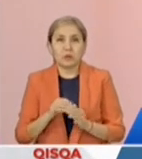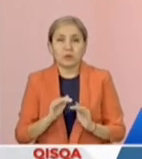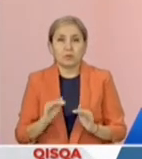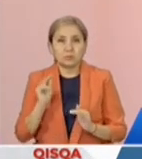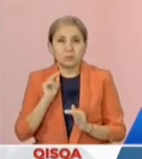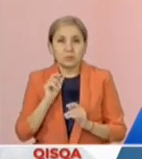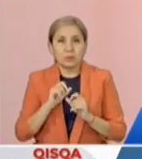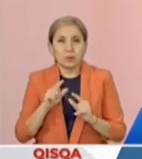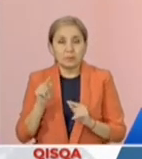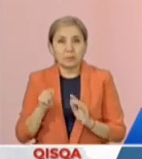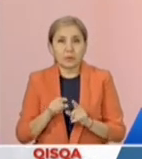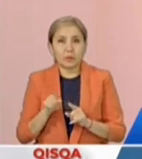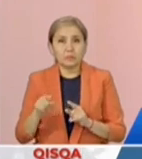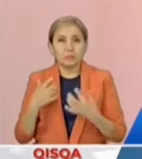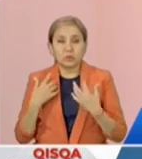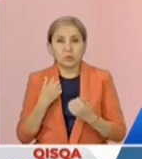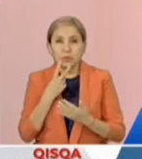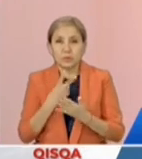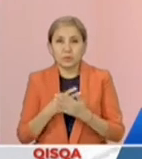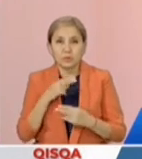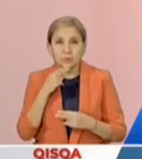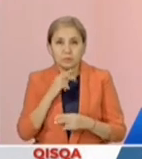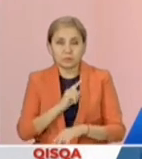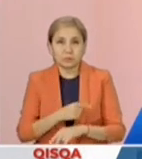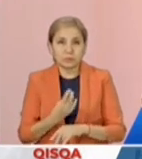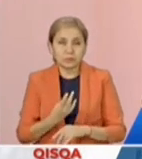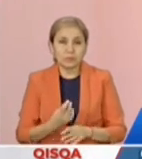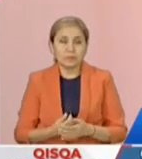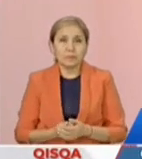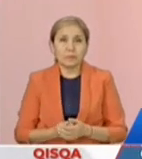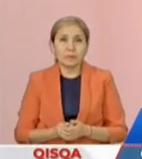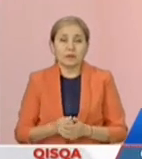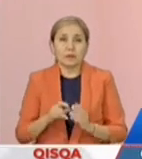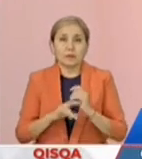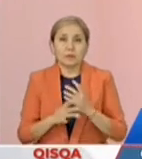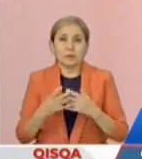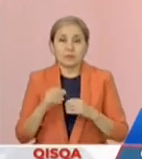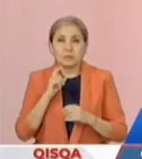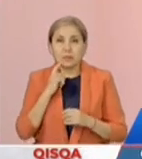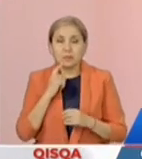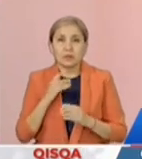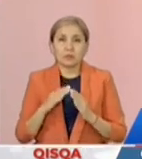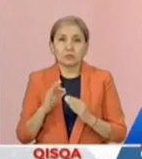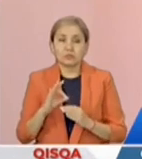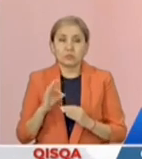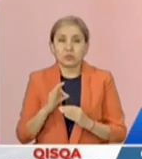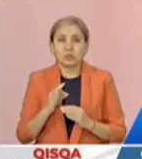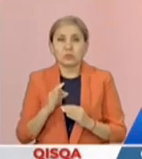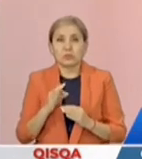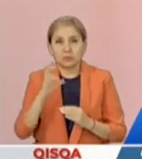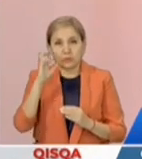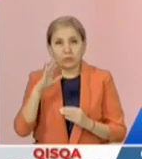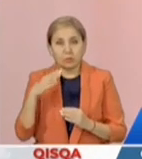o'quvchilarni maktabda hattoki ularning sog'lig'iga e'tiborni kuchaytirish, kam ta'minlangan, qiynalgan uy-joyga muhtoj oilalarga